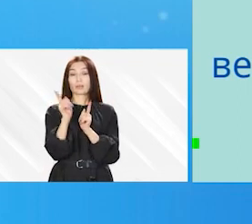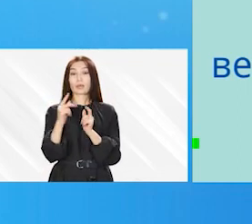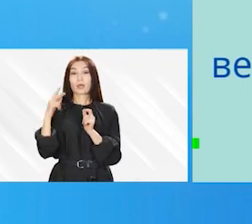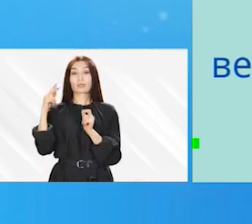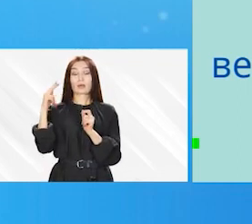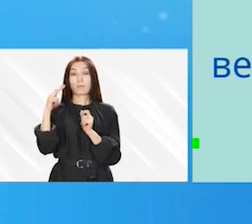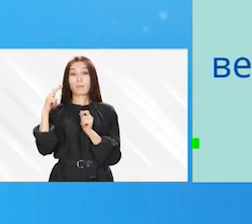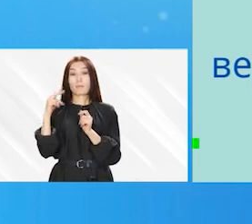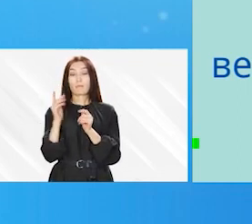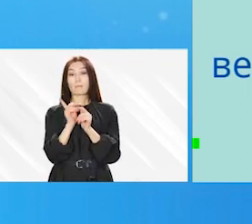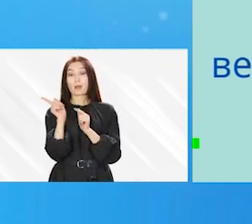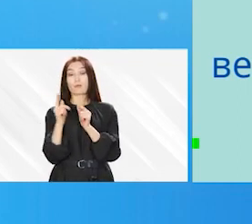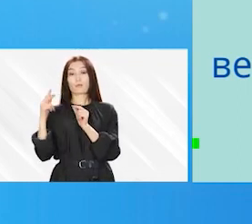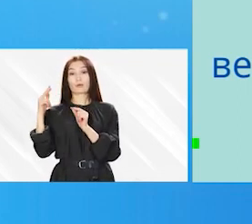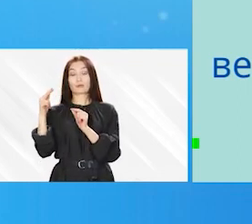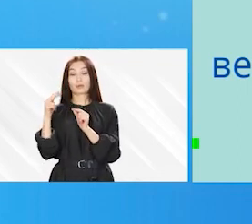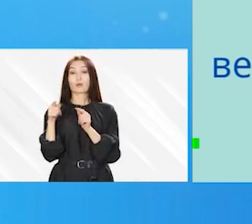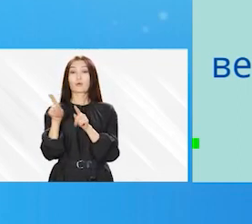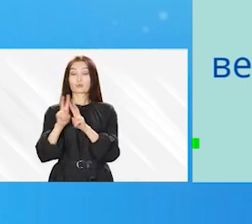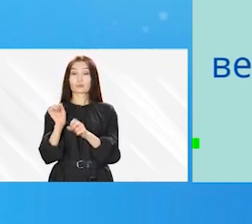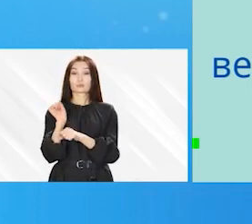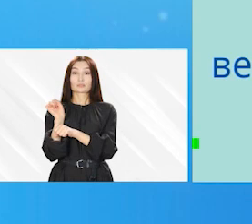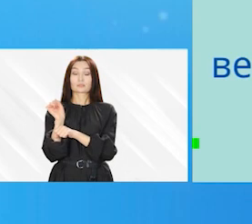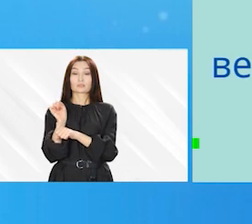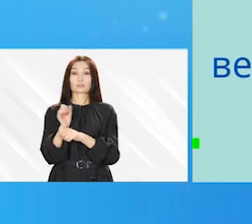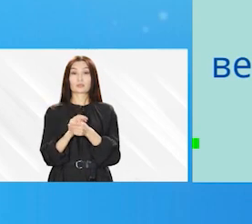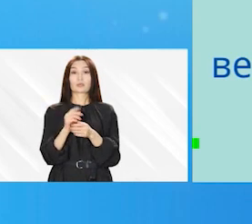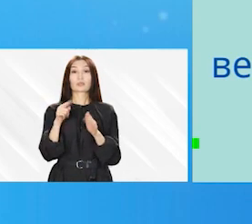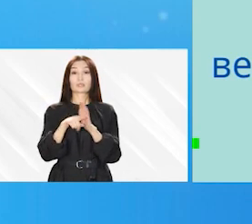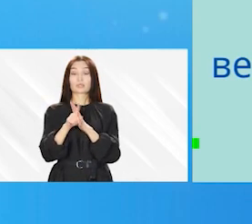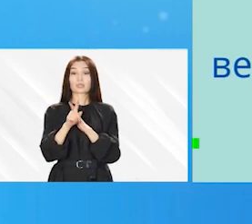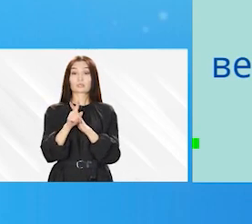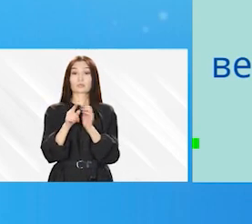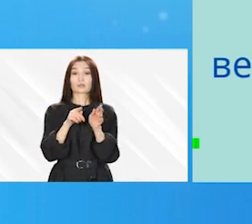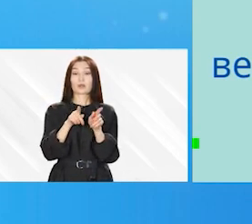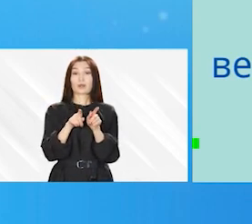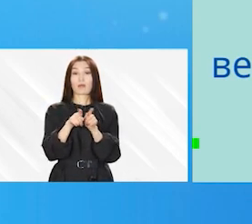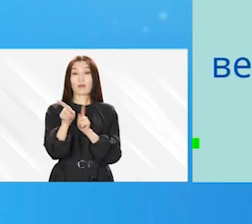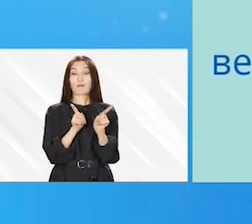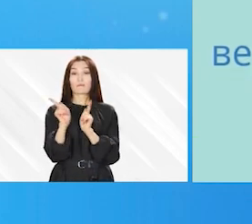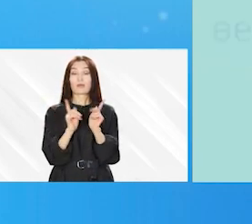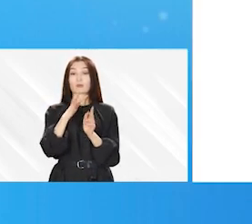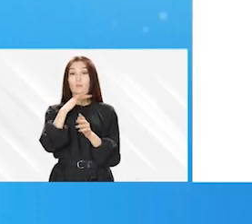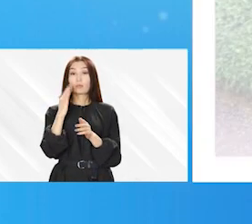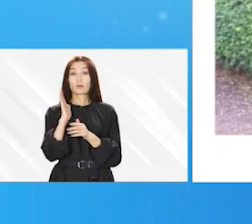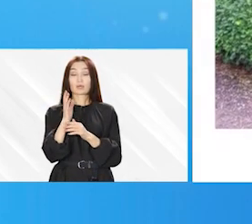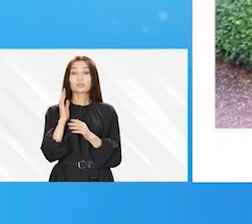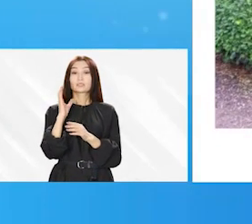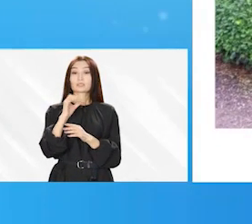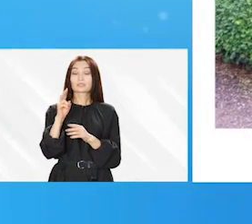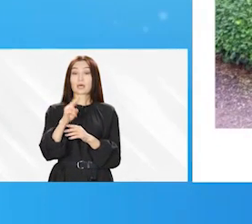верхушкой бокового побега и он тоже перестанет расти длину и начнет ветвиться в садах